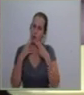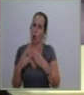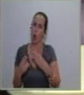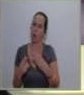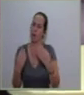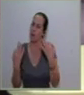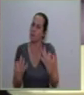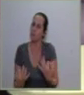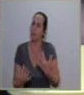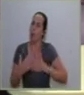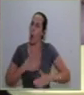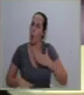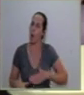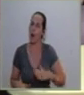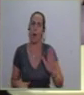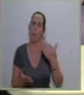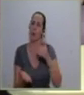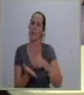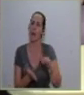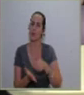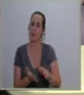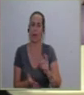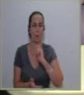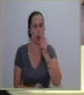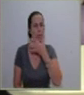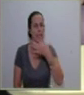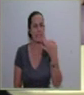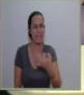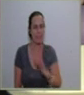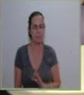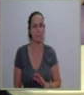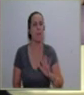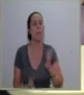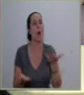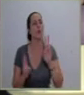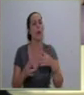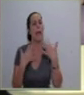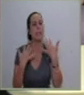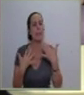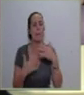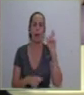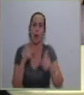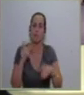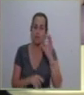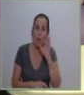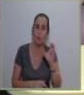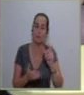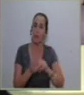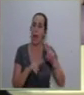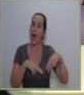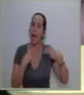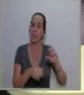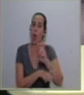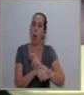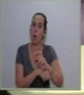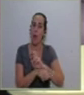אפילו בכזה כאילו רוגע, אז בוא נמשיך עם הרעיון הרציני, אוקיי? מה עוד את יכולה לספר ככה לצופים לקראת החזרה של